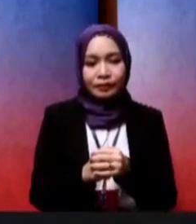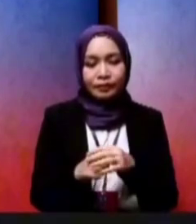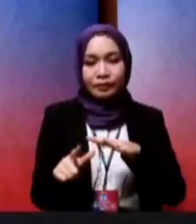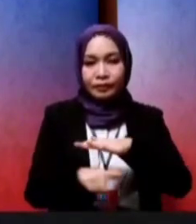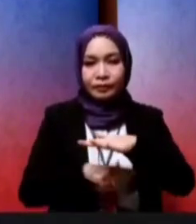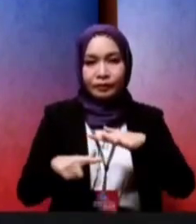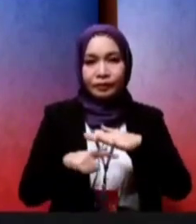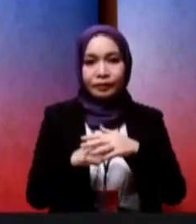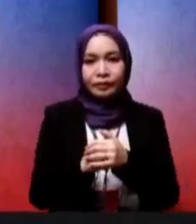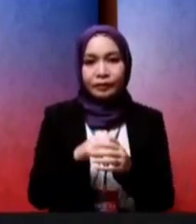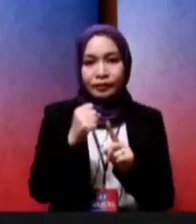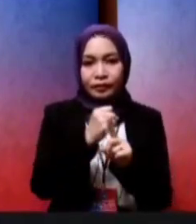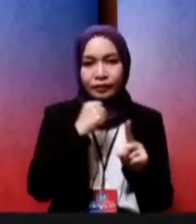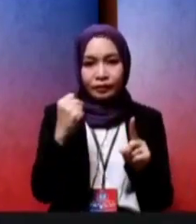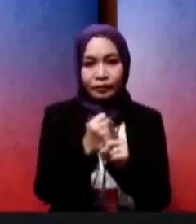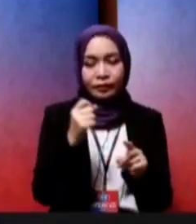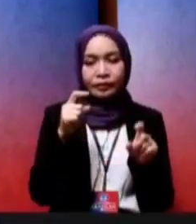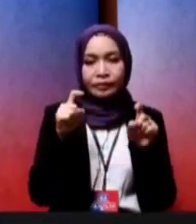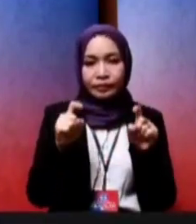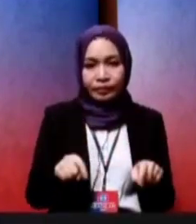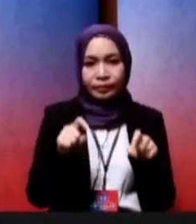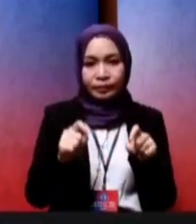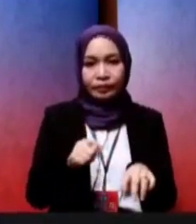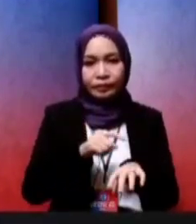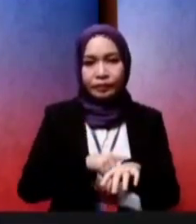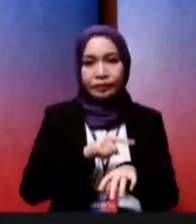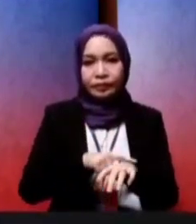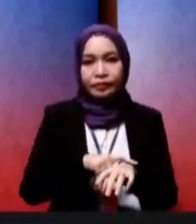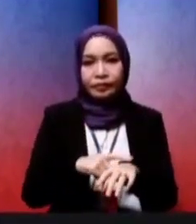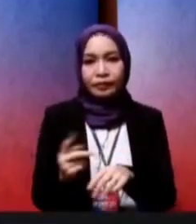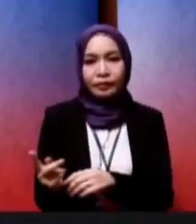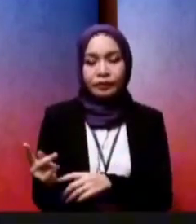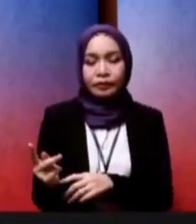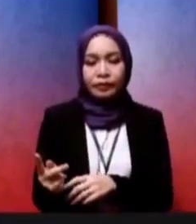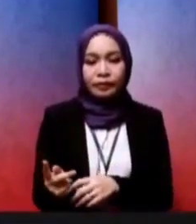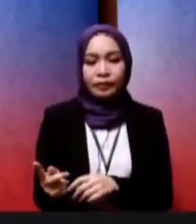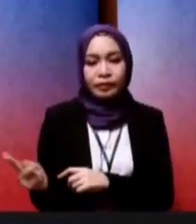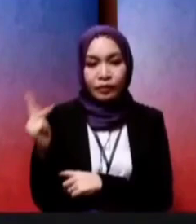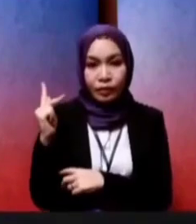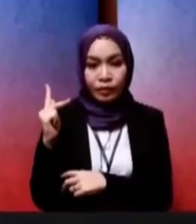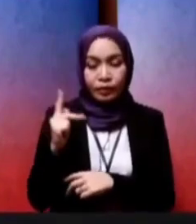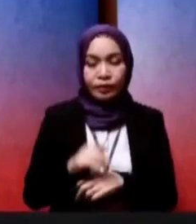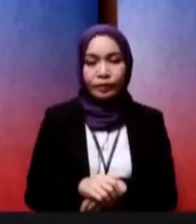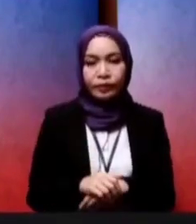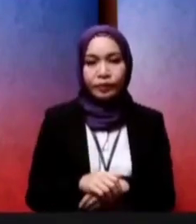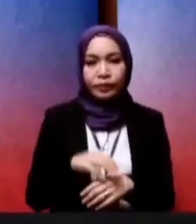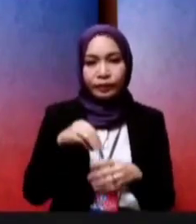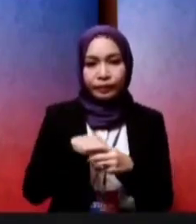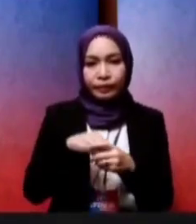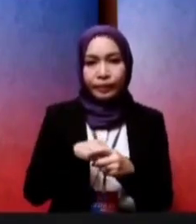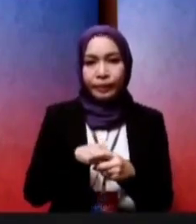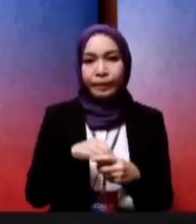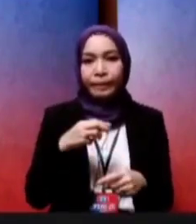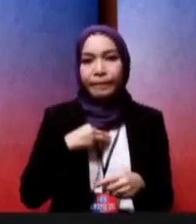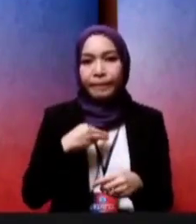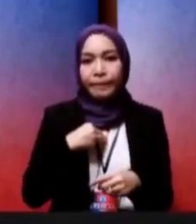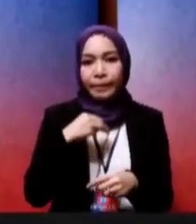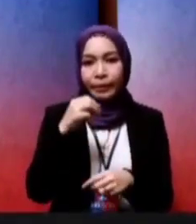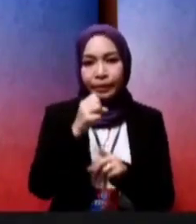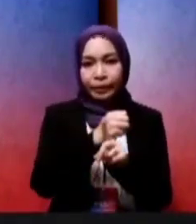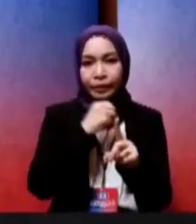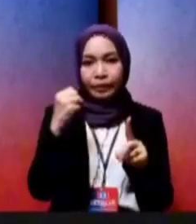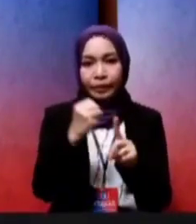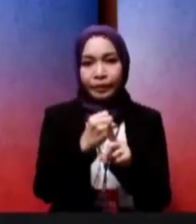diperkukuh Kalau dahulu Datuk Seri Dr Wan Azizah mempengerusikan my social protection counsil kini